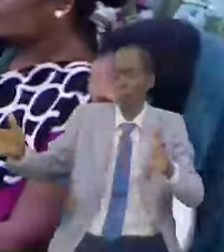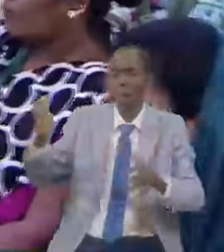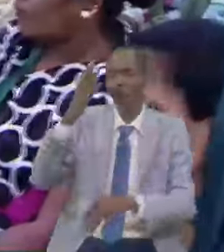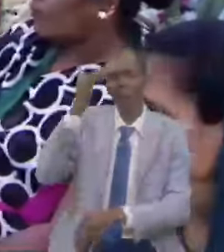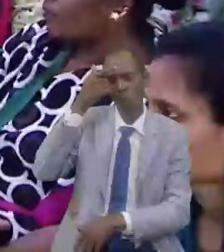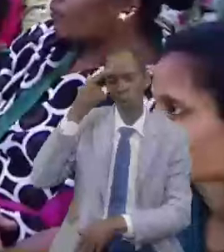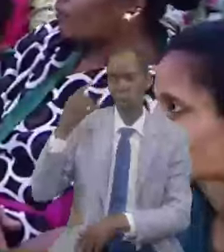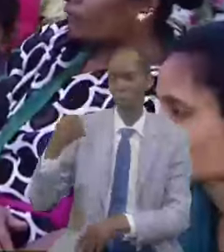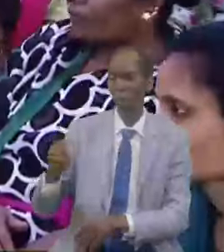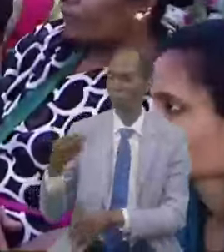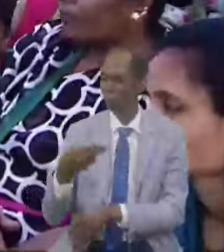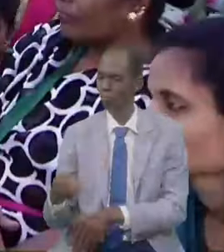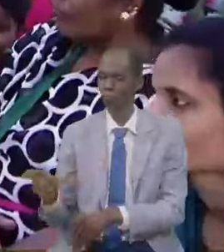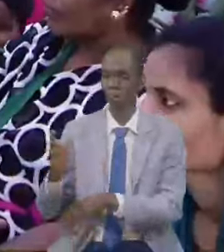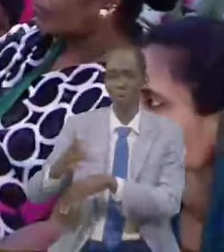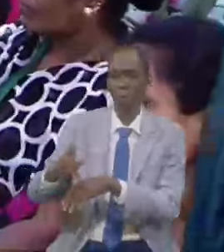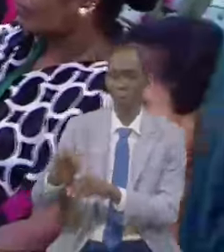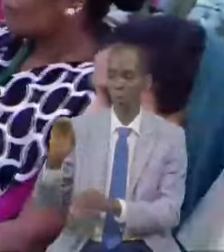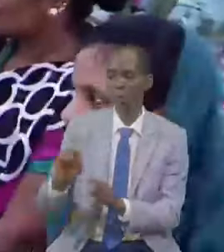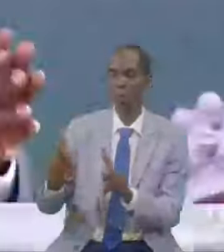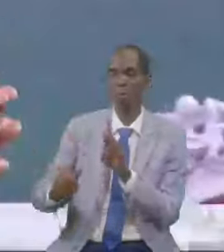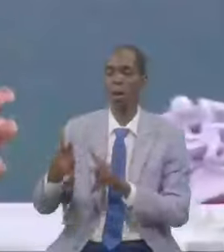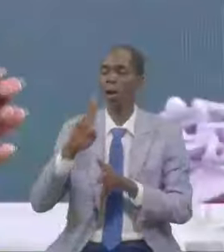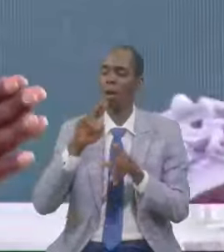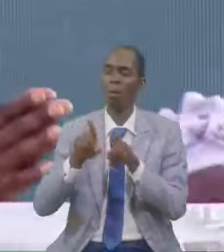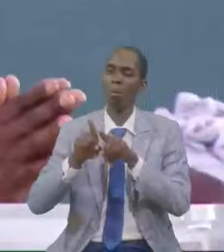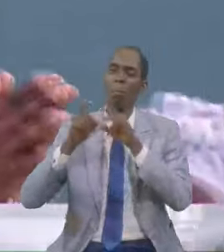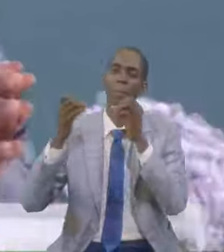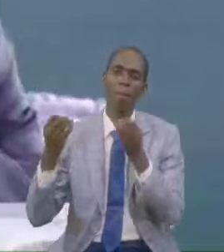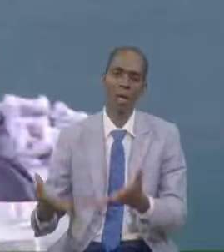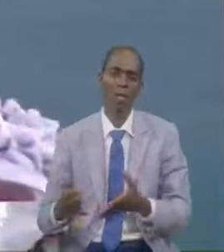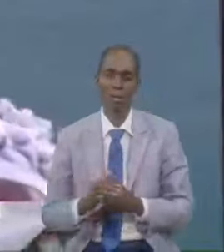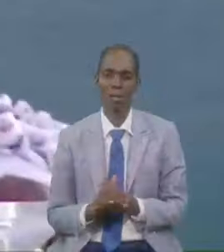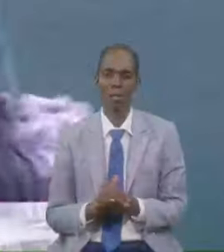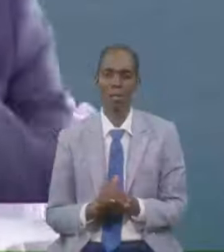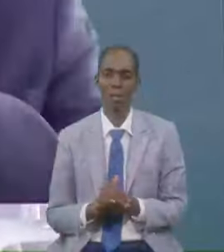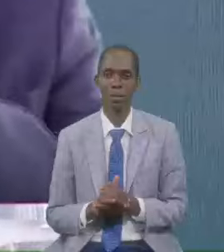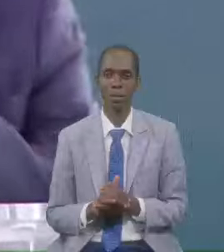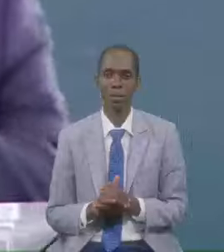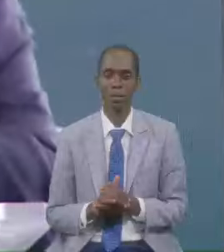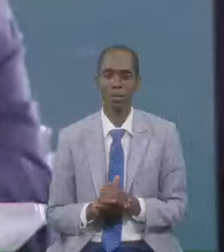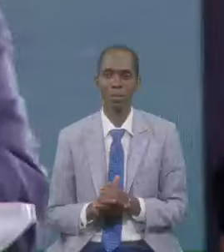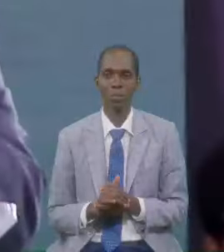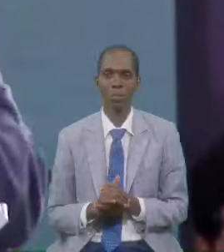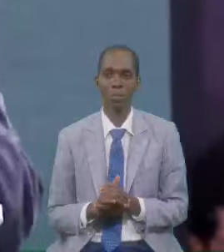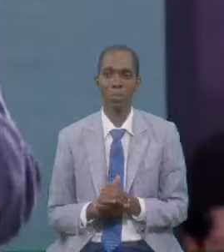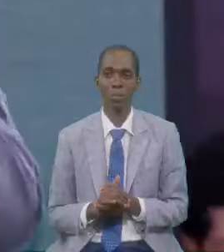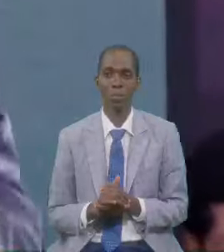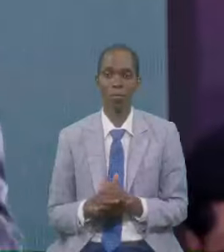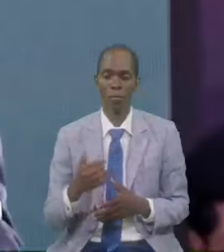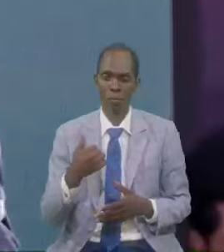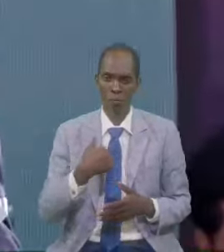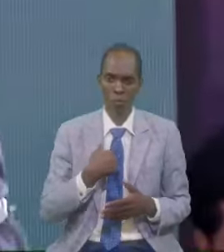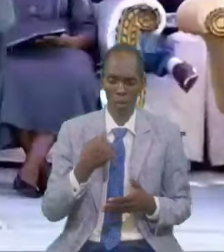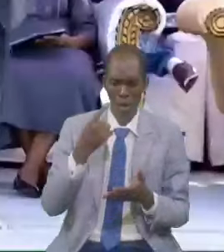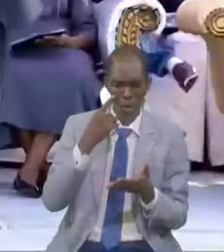పని చేద్దాం అనుకుంటారు కానీ ఈ సున్నాలు ఎక్కువ ఉండడం వల్ల రహదారిలో పోగా వెళ్ళిపోతున్నారు. I check where the heroes